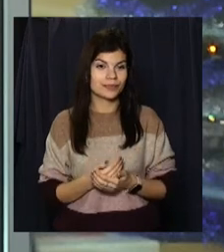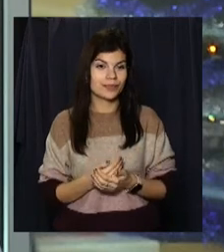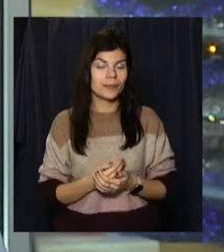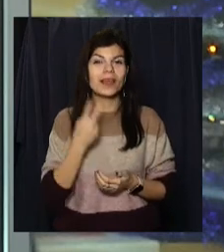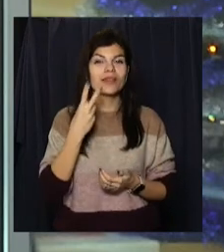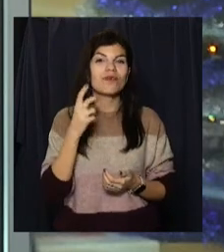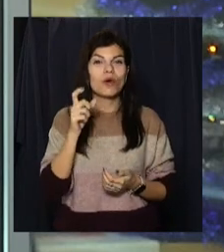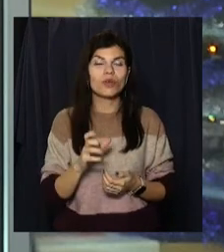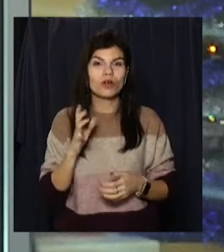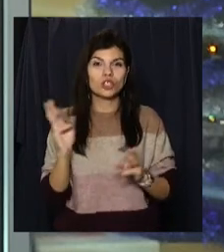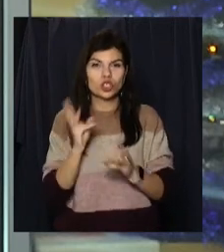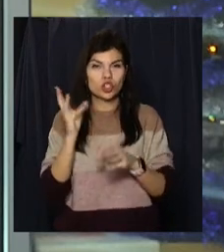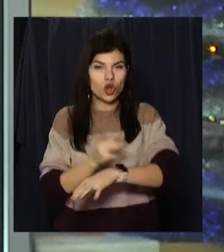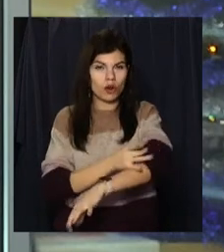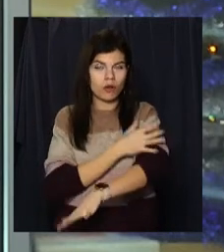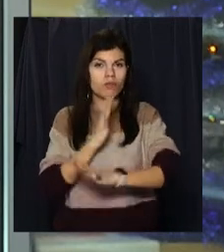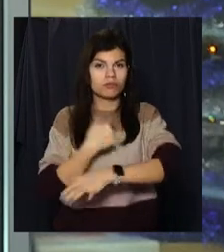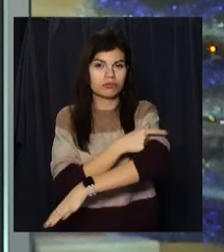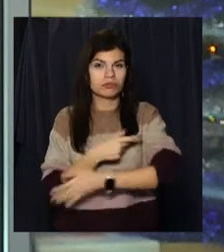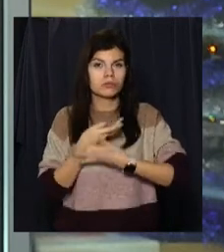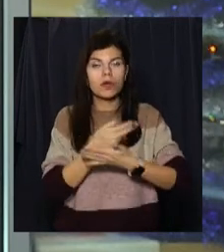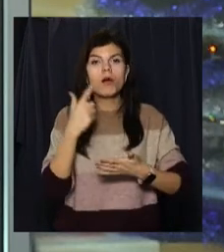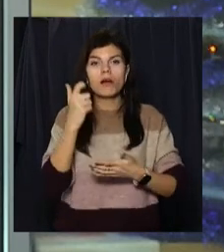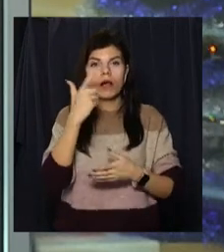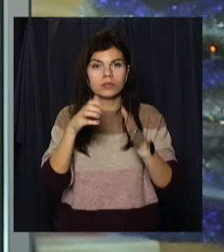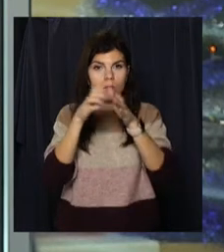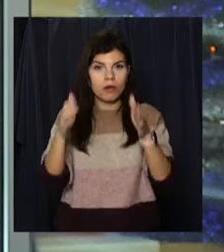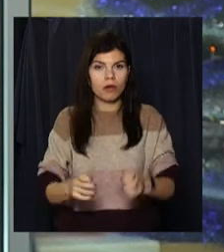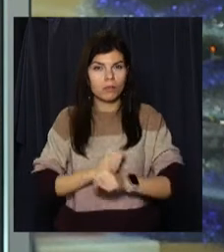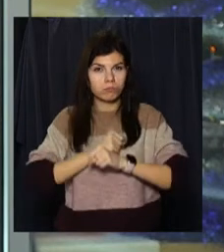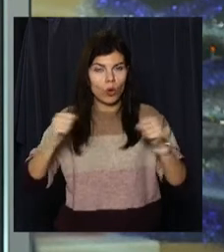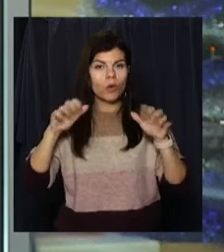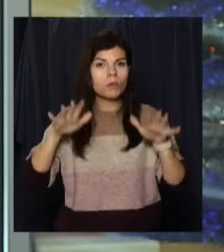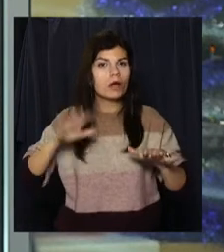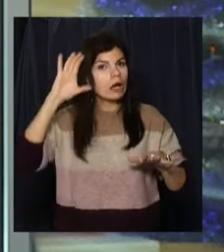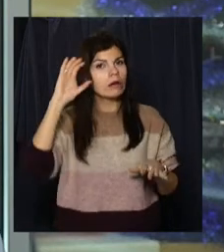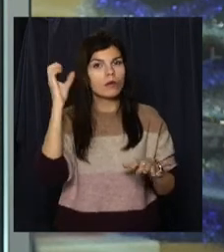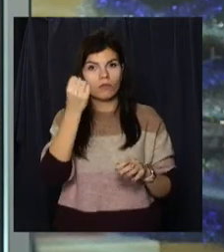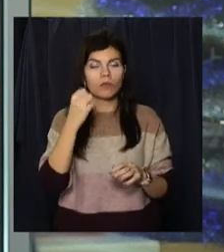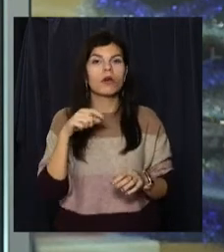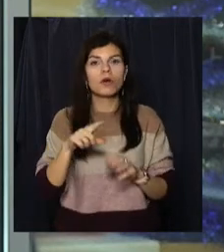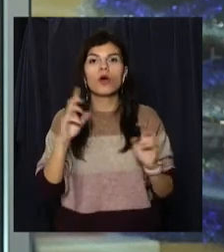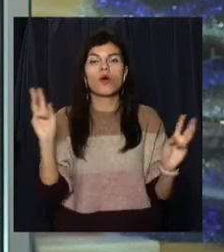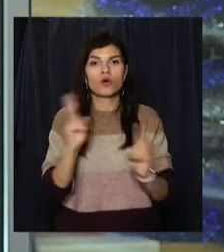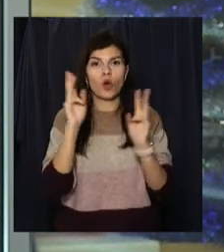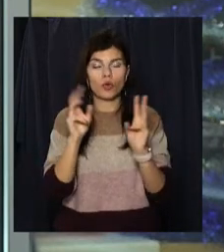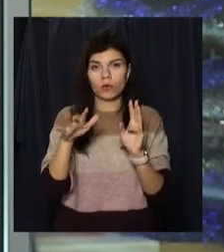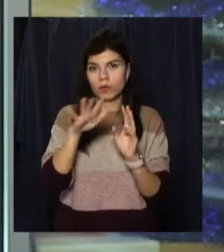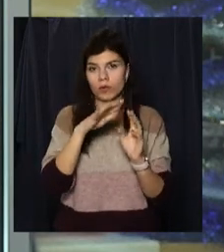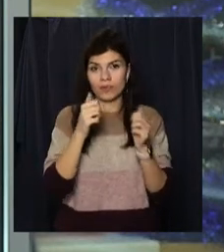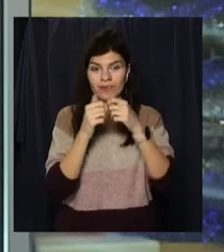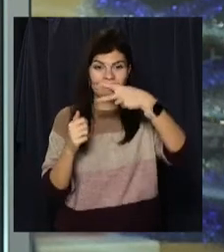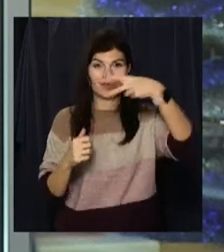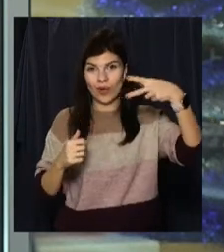Двоє людей з опіками в лікарні. Такі наслідки вибуху газового балончику у Кривому Розі. Про те, що горить прибудова до